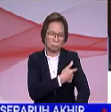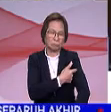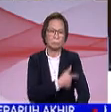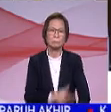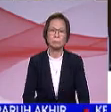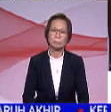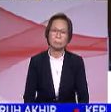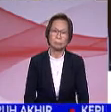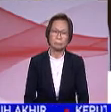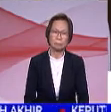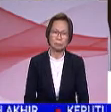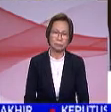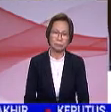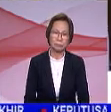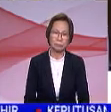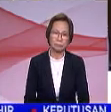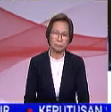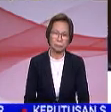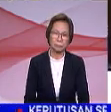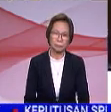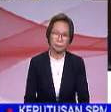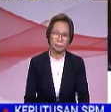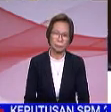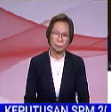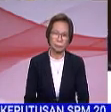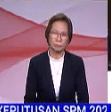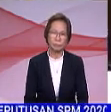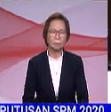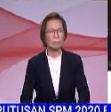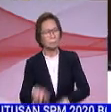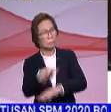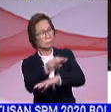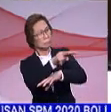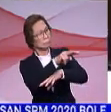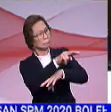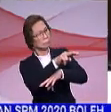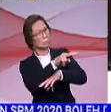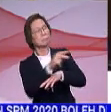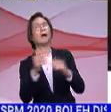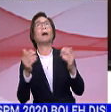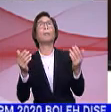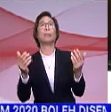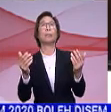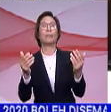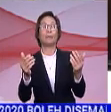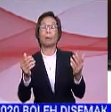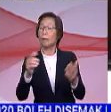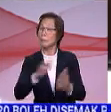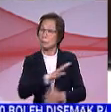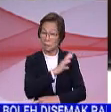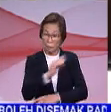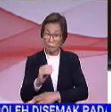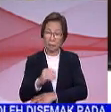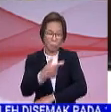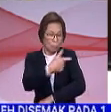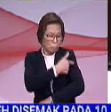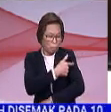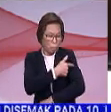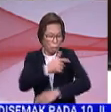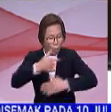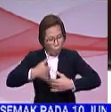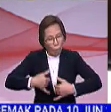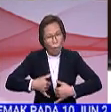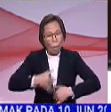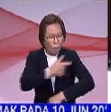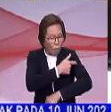so ah berdasarkan pada kematian pada ini Alhamdulillah dakwah pejalan dandam untuk